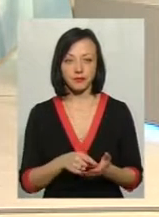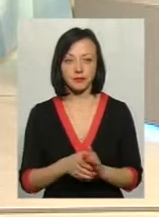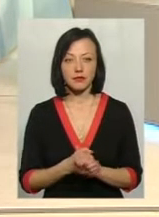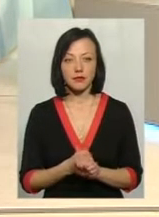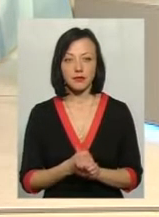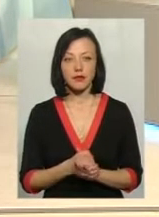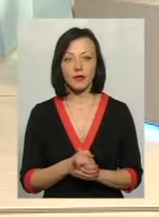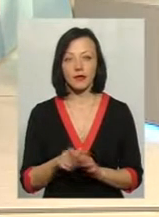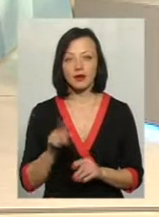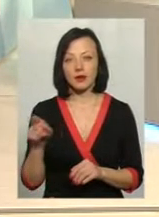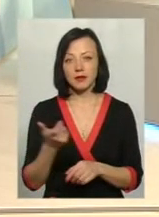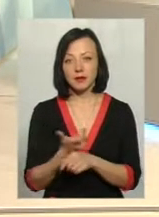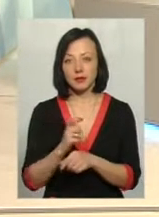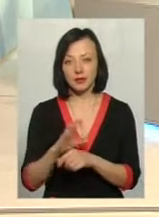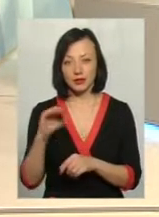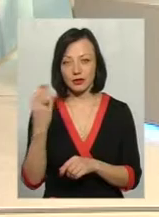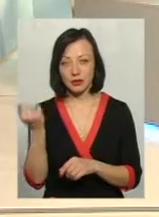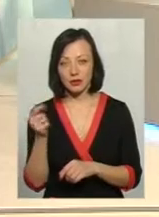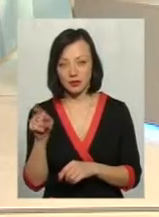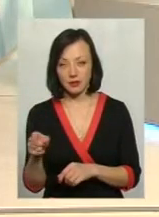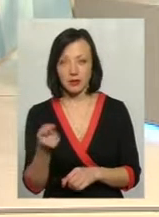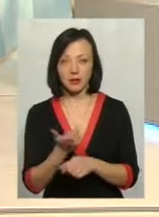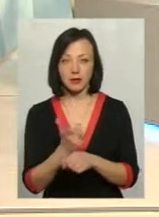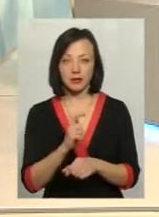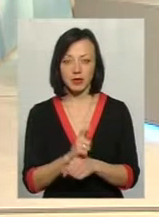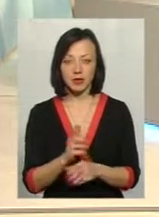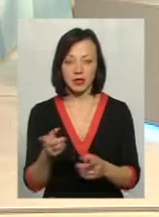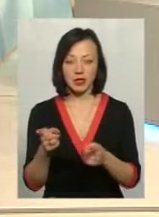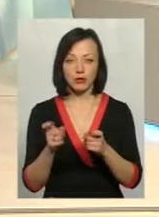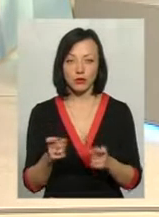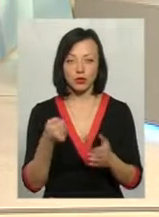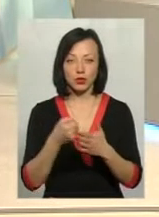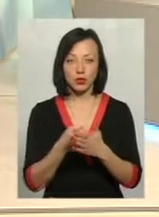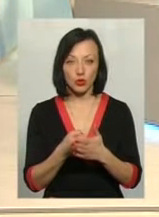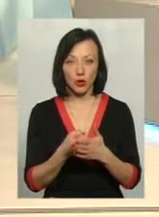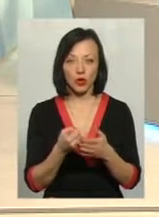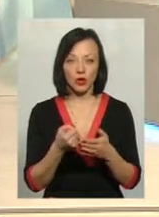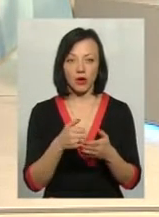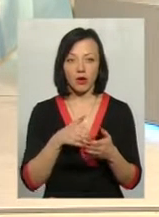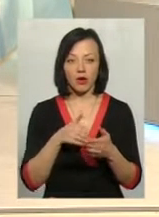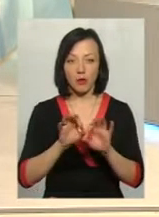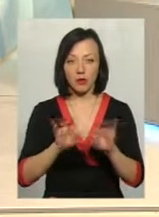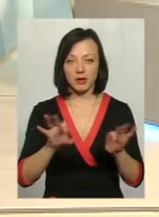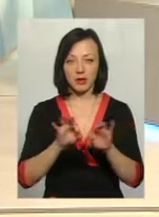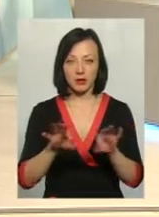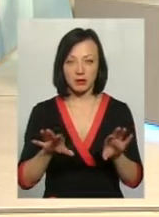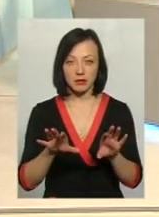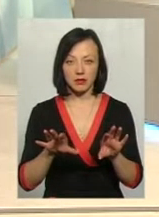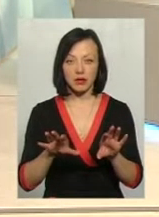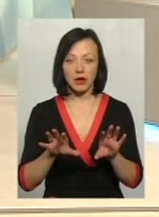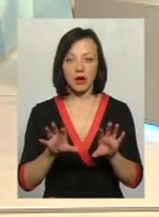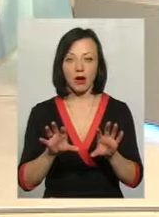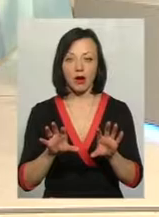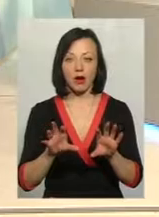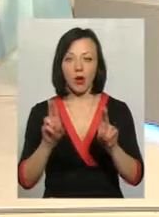вибачте, адресую тут більше до Сашка, бо він саме був більше залучений до концепції, як громадський коментатор, концепції